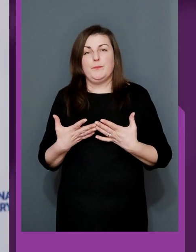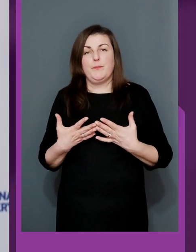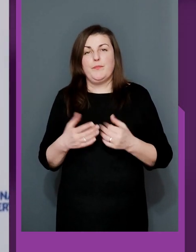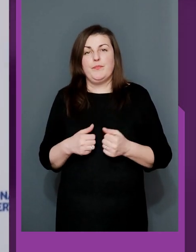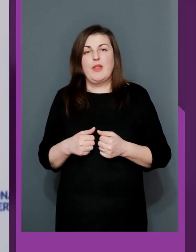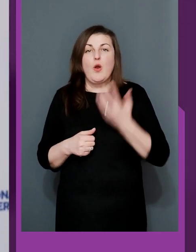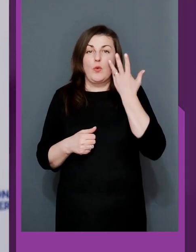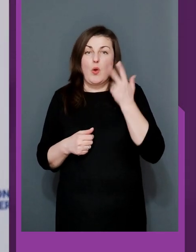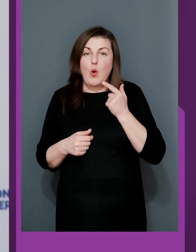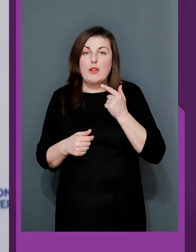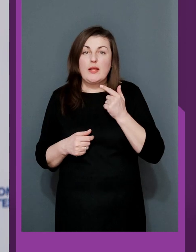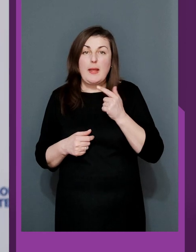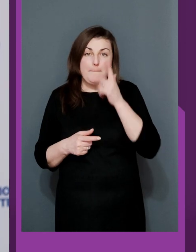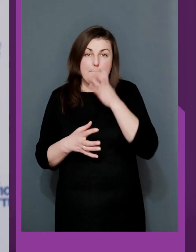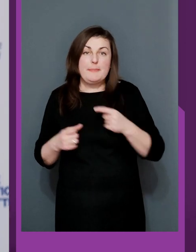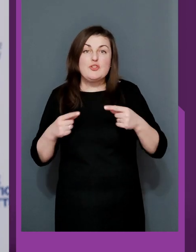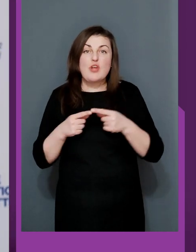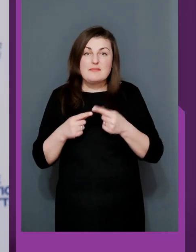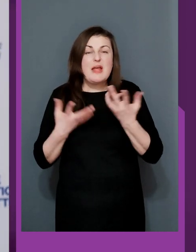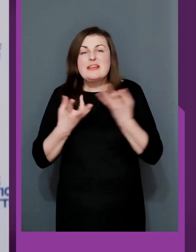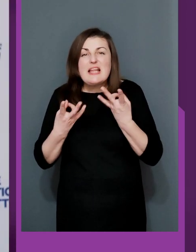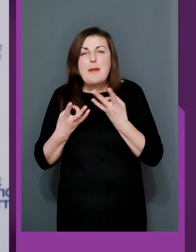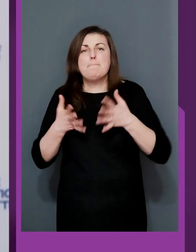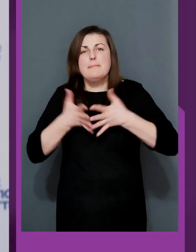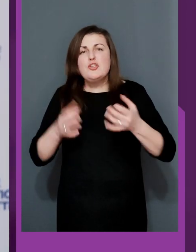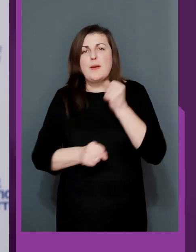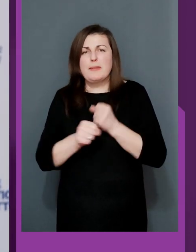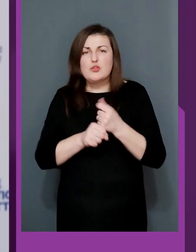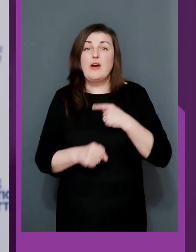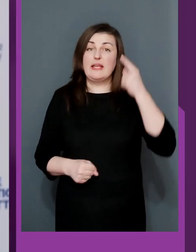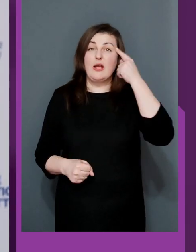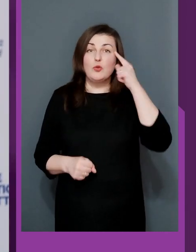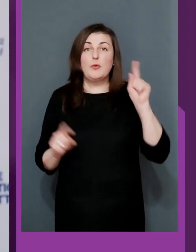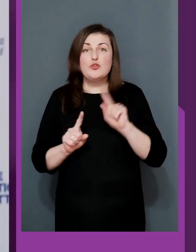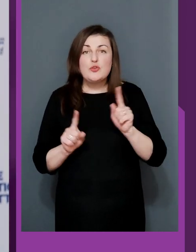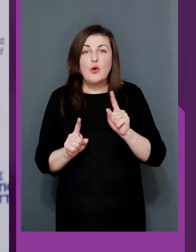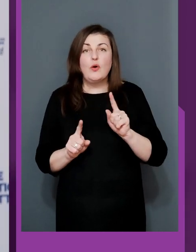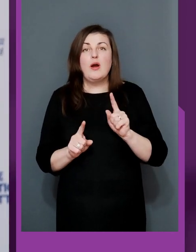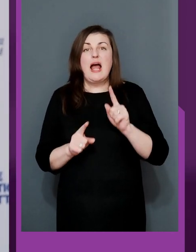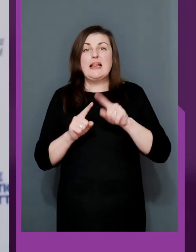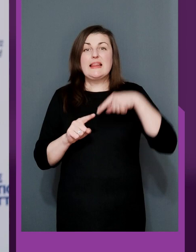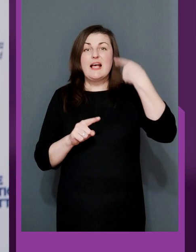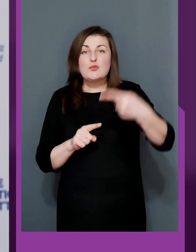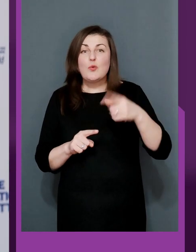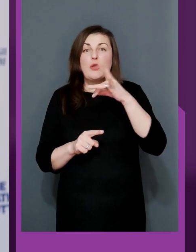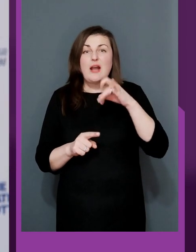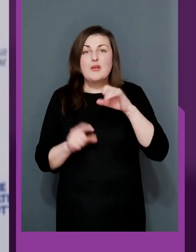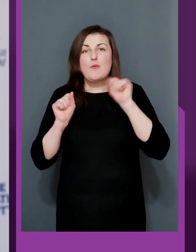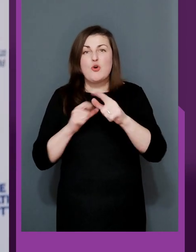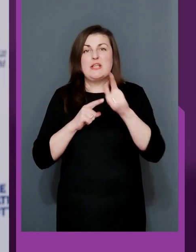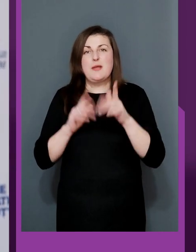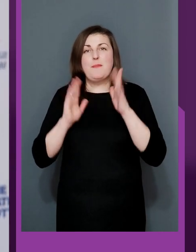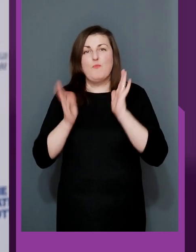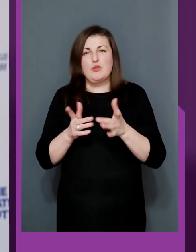просто коли час пра Ну треба більше працювати Я думаю що наступного разу з можна з